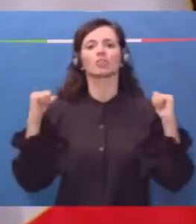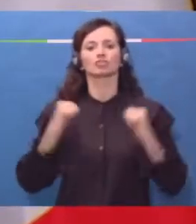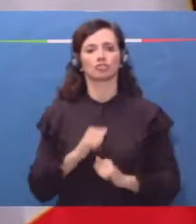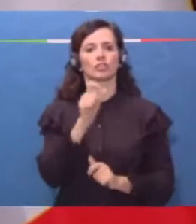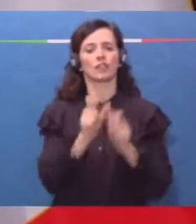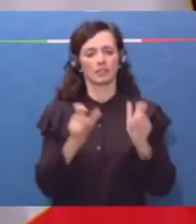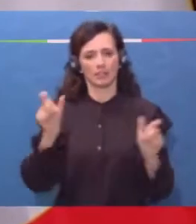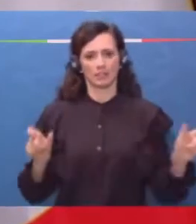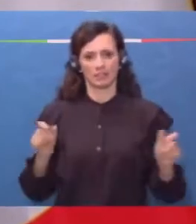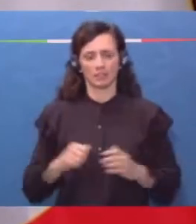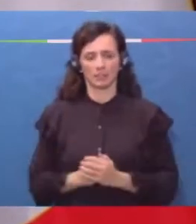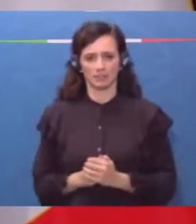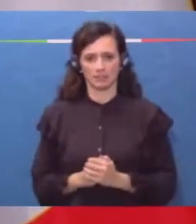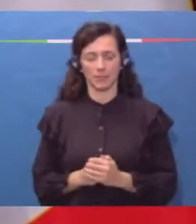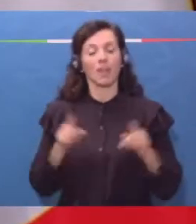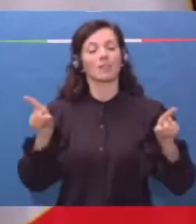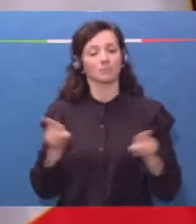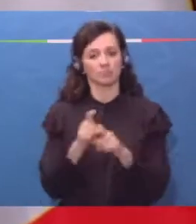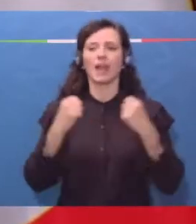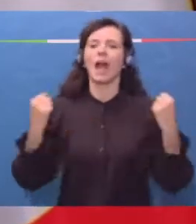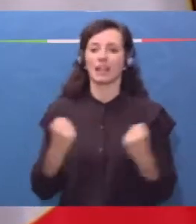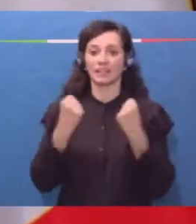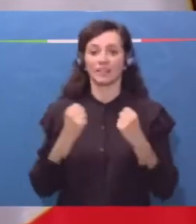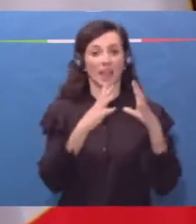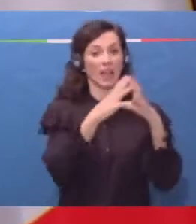e l'attività delle nostre